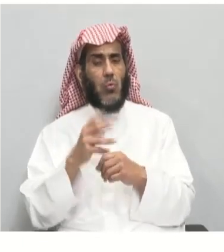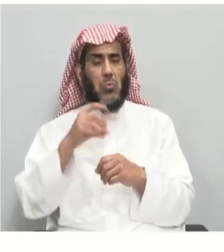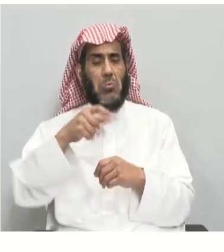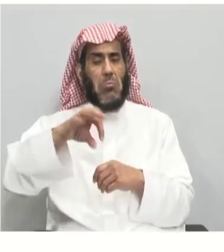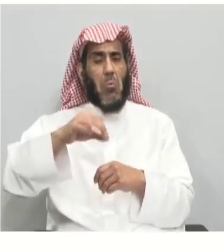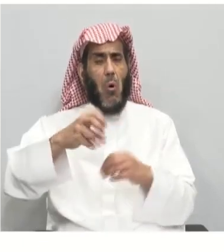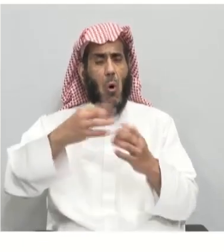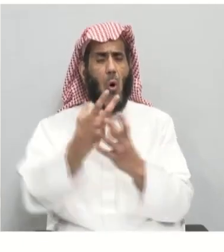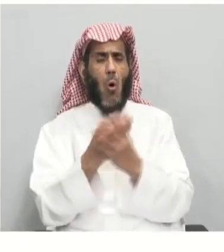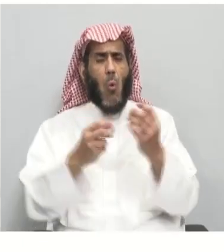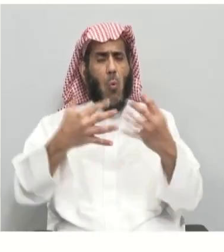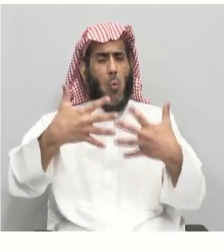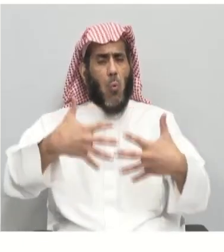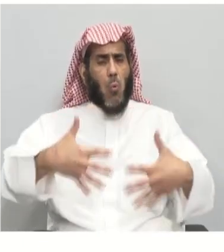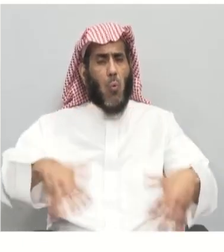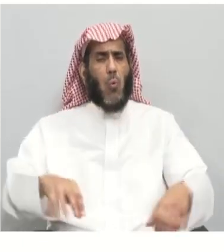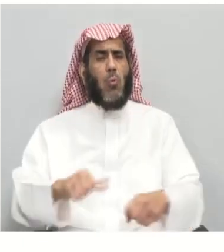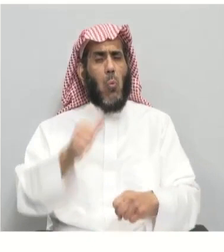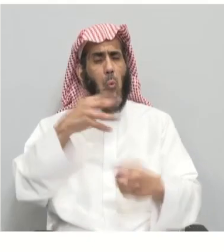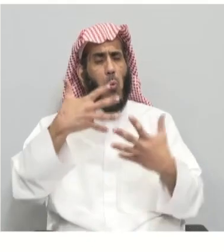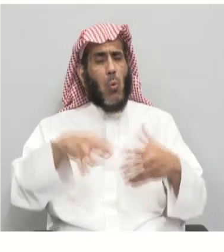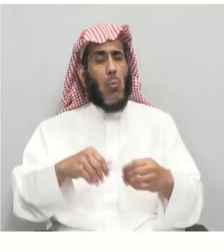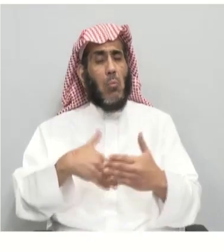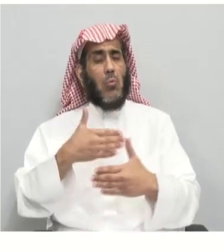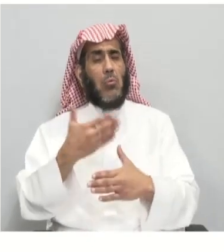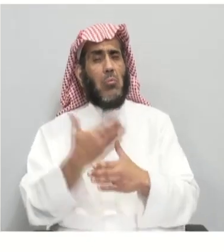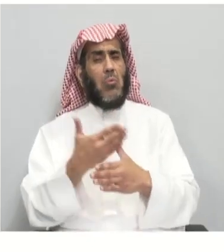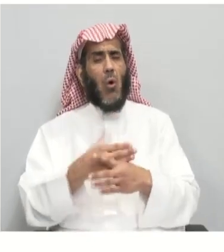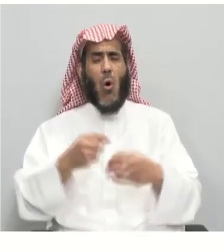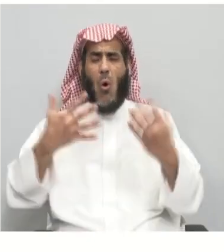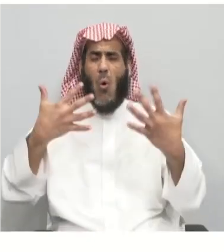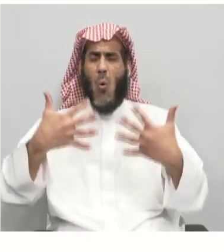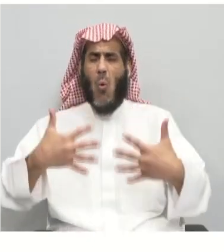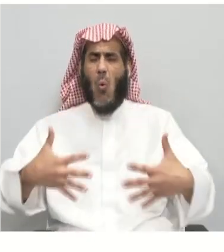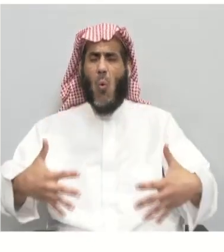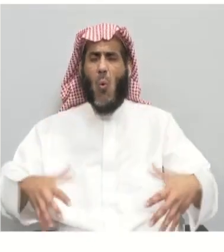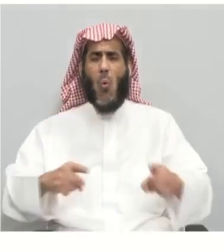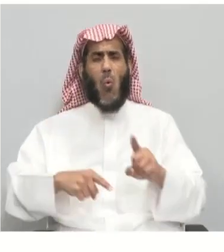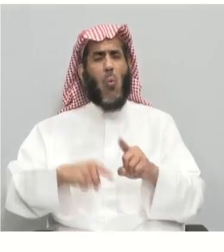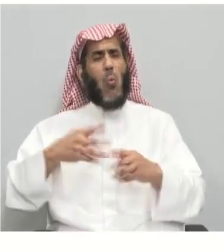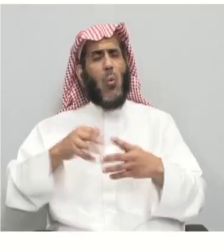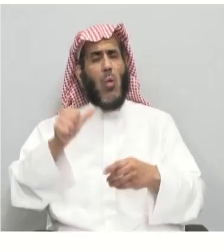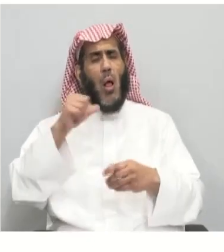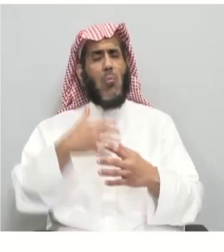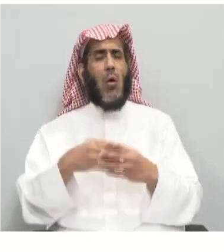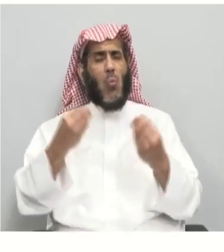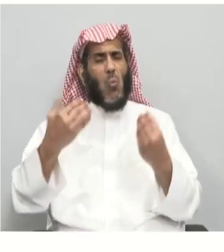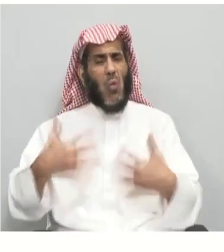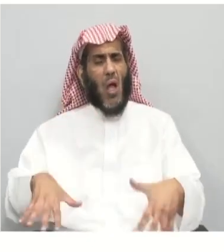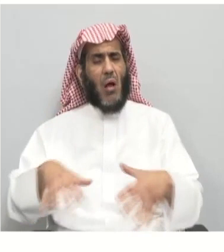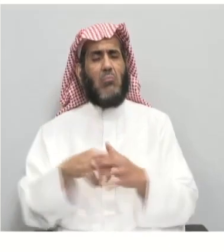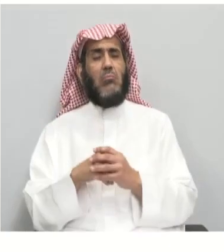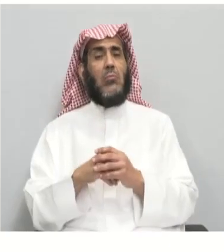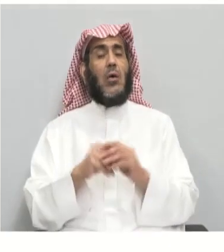دون اغلاق صنبور الماء مما يسبب هدر لكميه كبيره من الماء